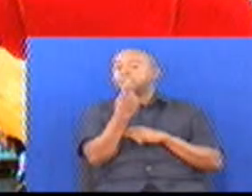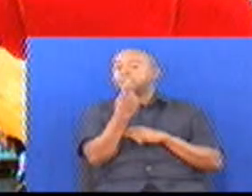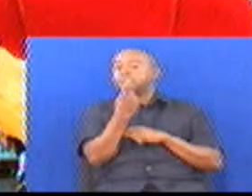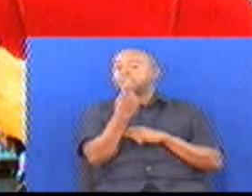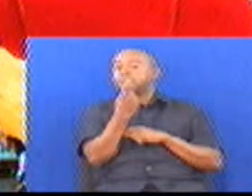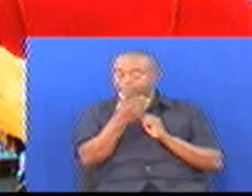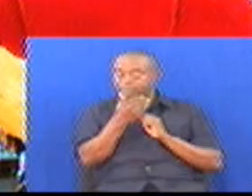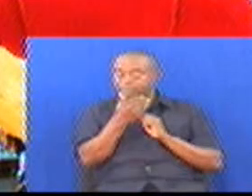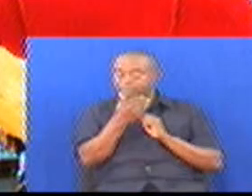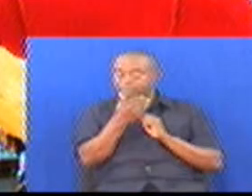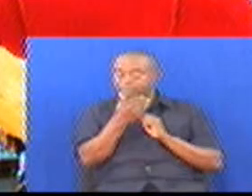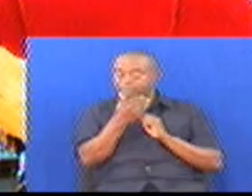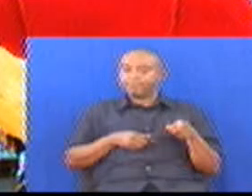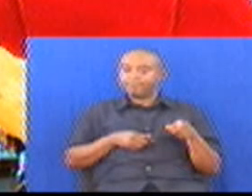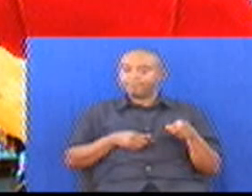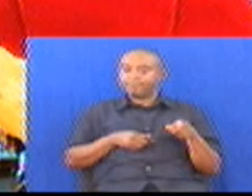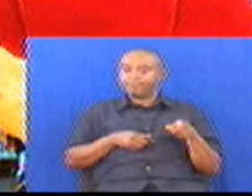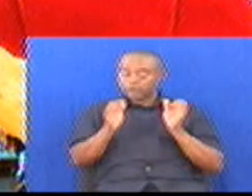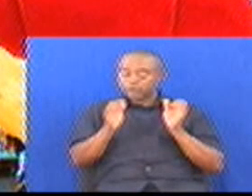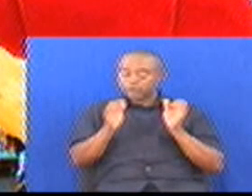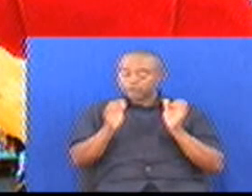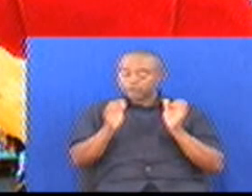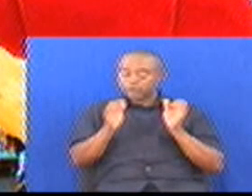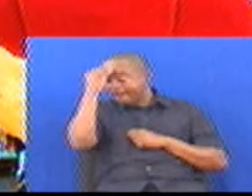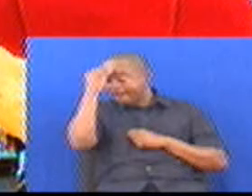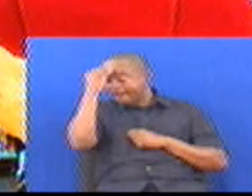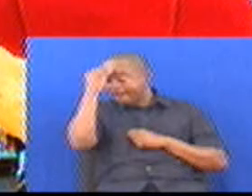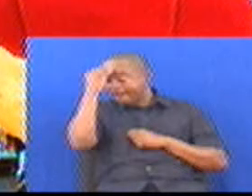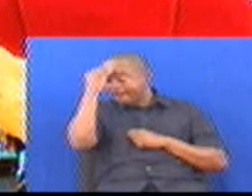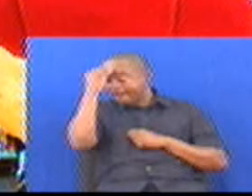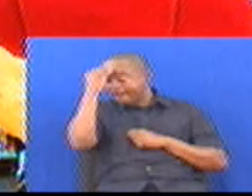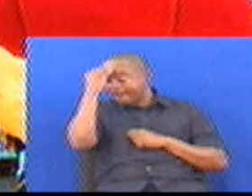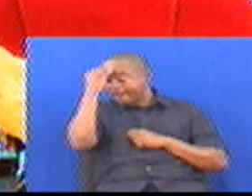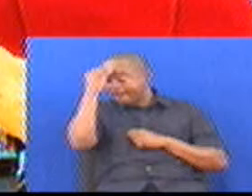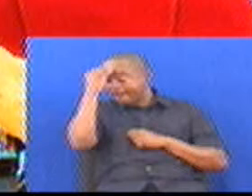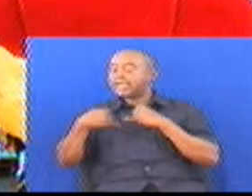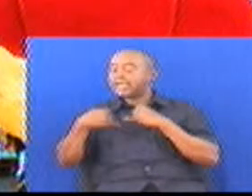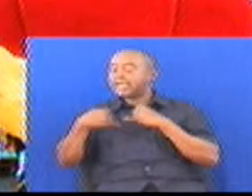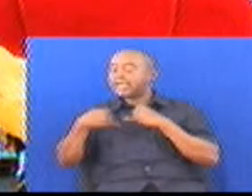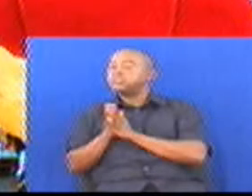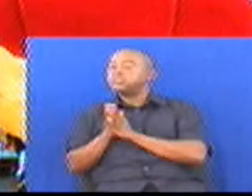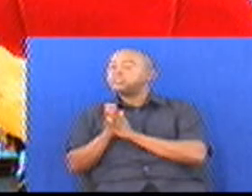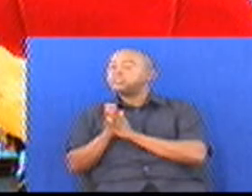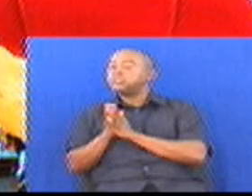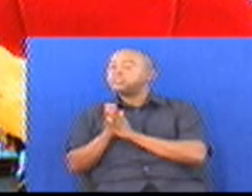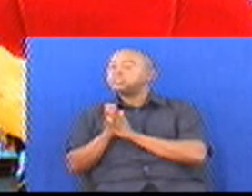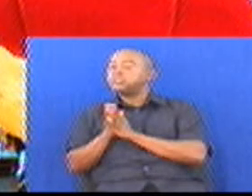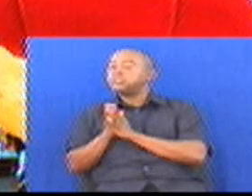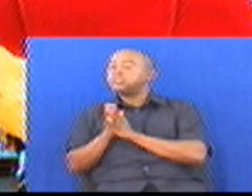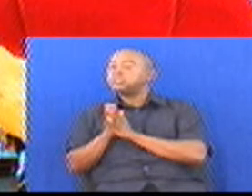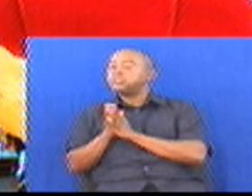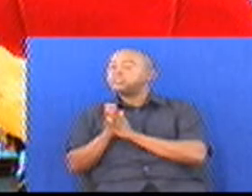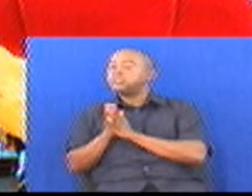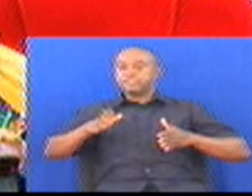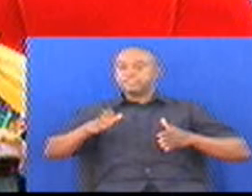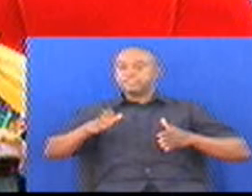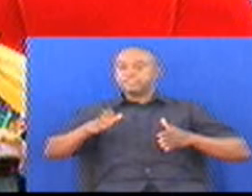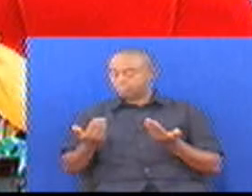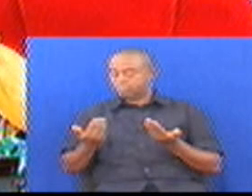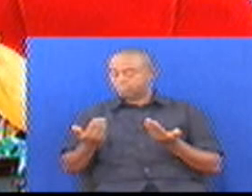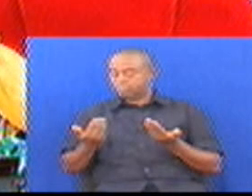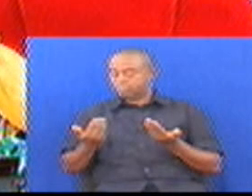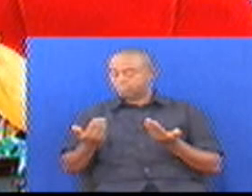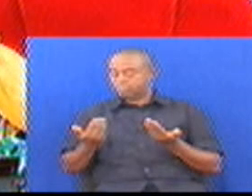11,128 zikiwemo za elimu, afya, maji na dini pamoja na huduma za biashara. Mheshimiwa